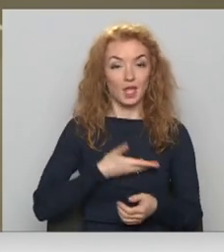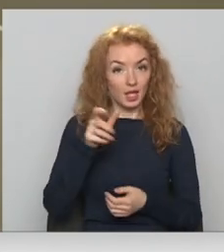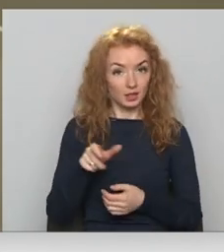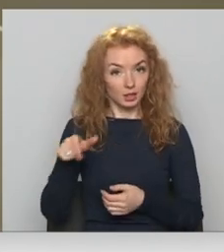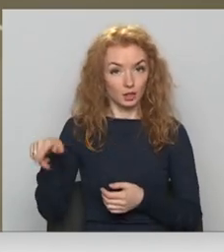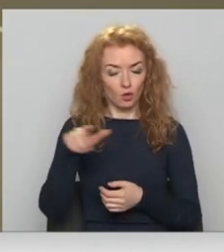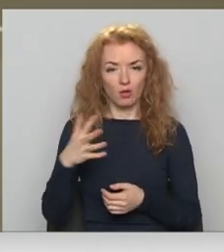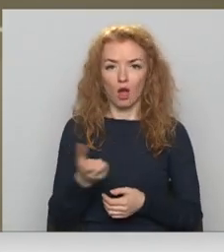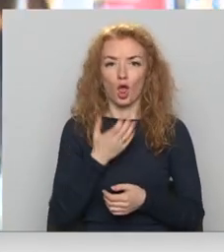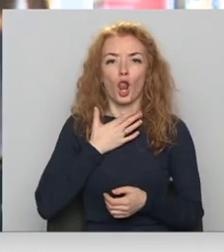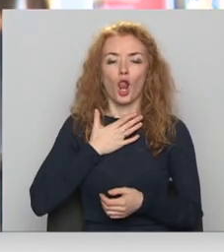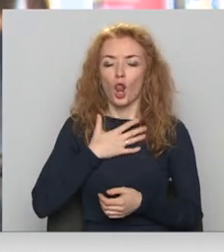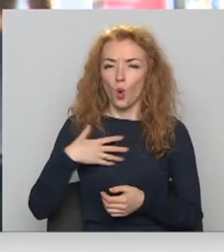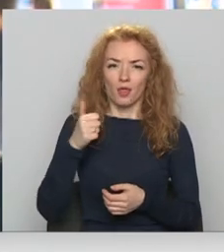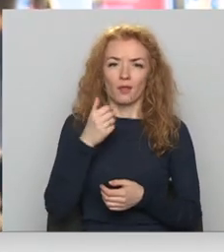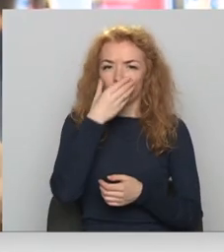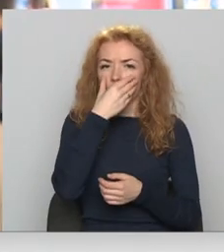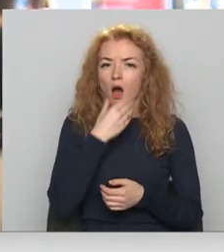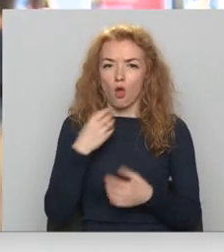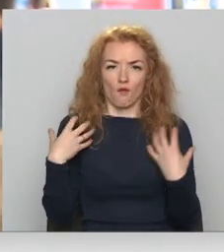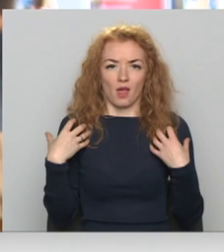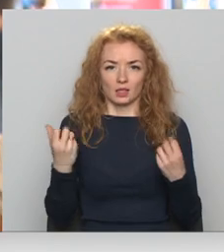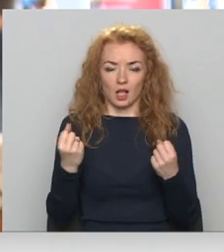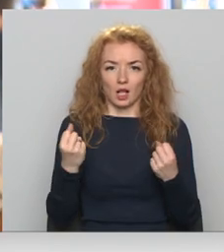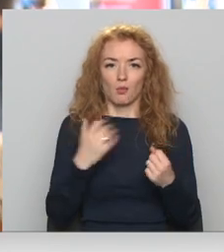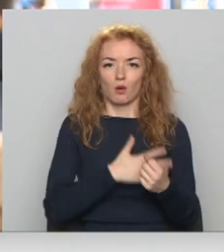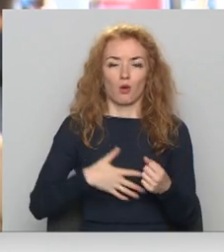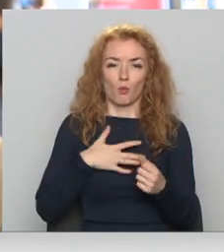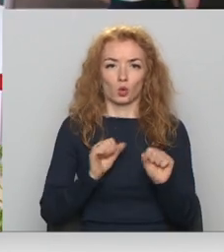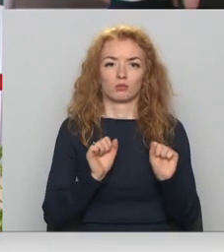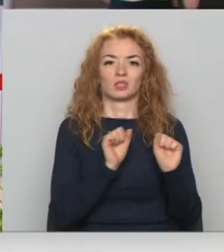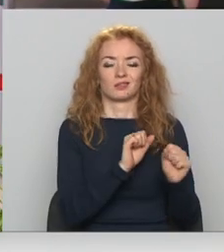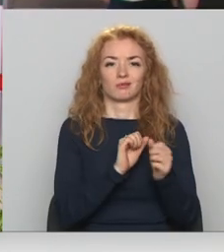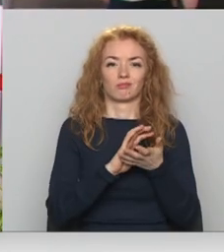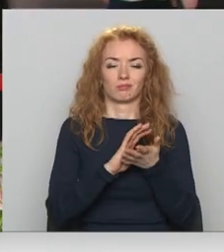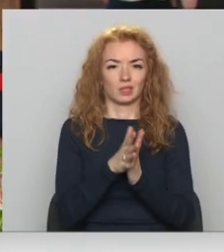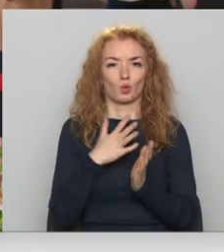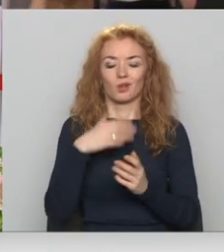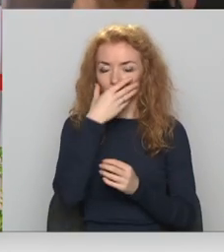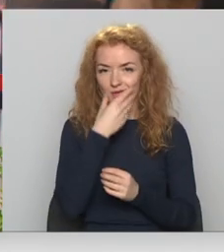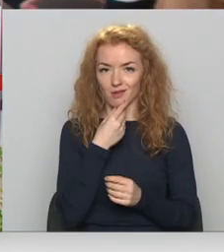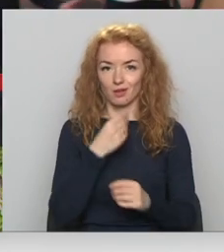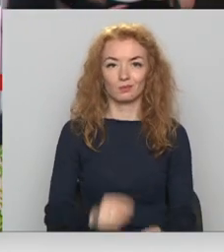iedzīvotāji ar ļoti novājinātu veselību jeb imūnsupresijas pacienti. Vita Anstrate, Latvijas televīzija.